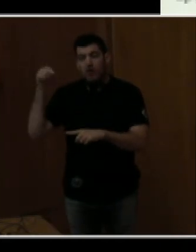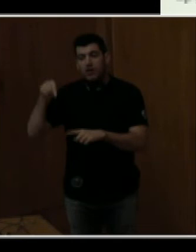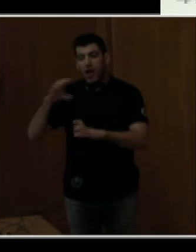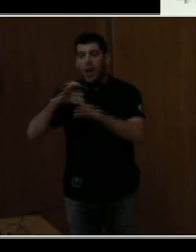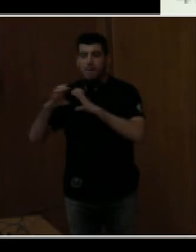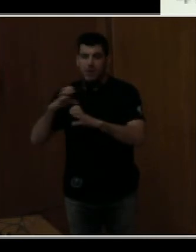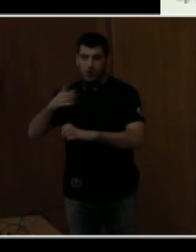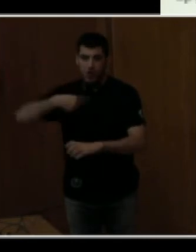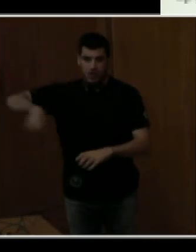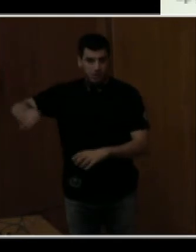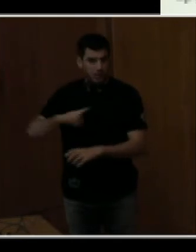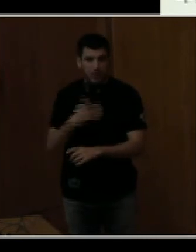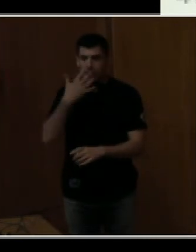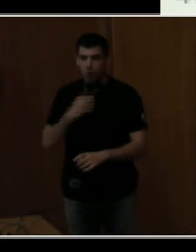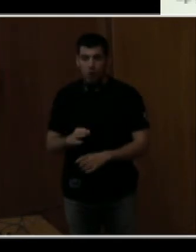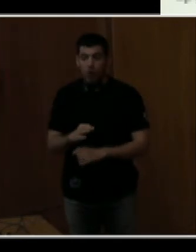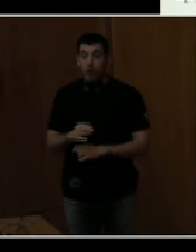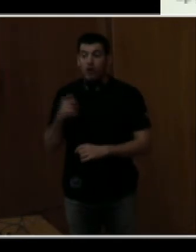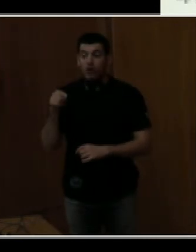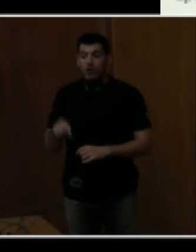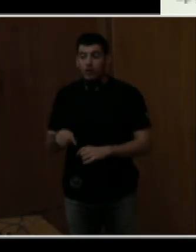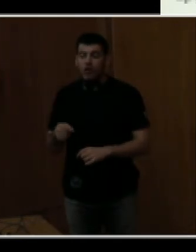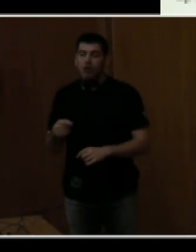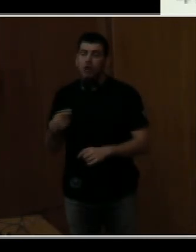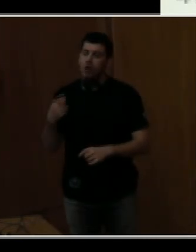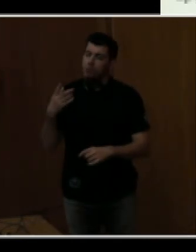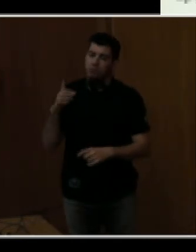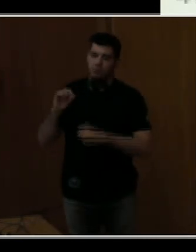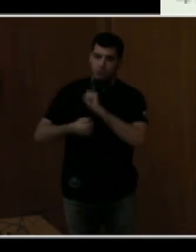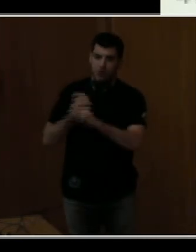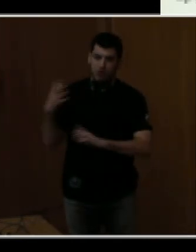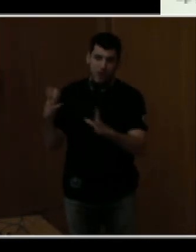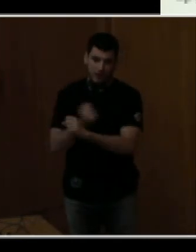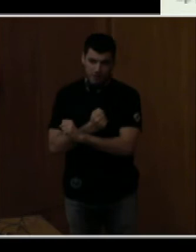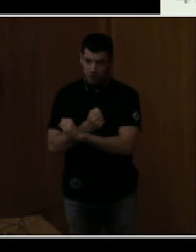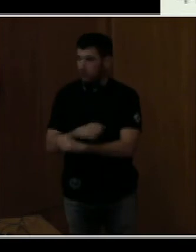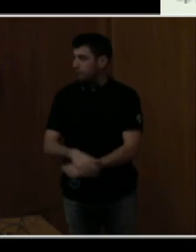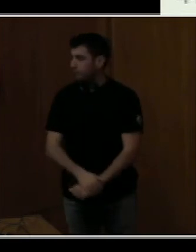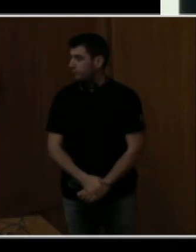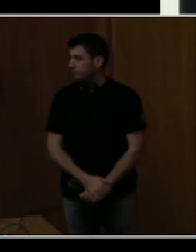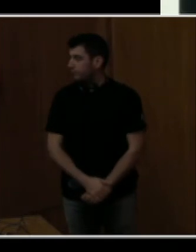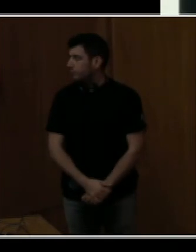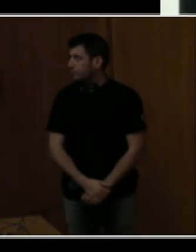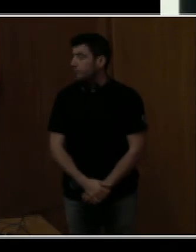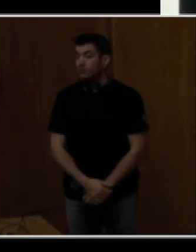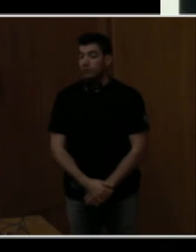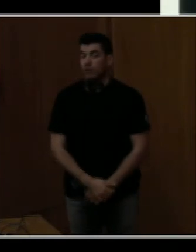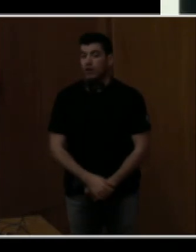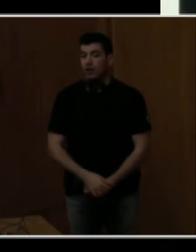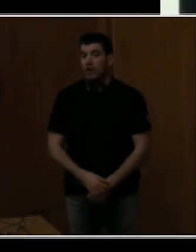μας. Τώρα δεν ξέρω αν θα τα καταφέρουμε, αλλά τουλάχιστον θα προσπαθήσουμε. Λοιπόν, έχοντας